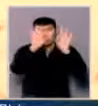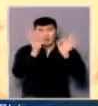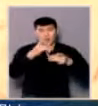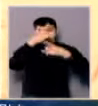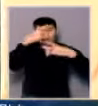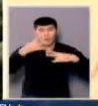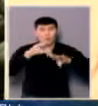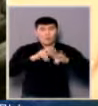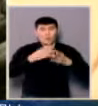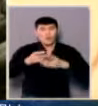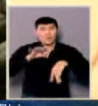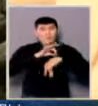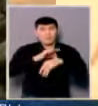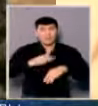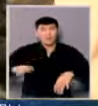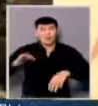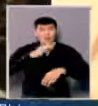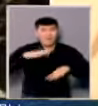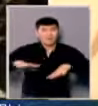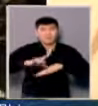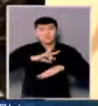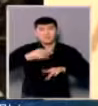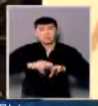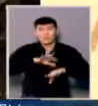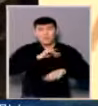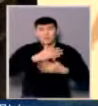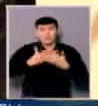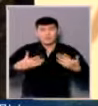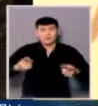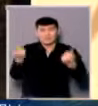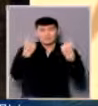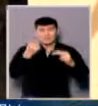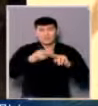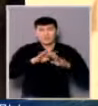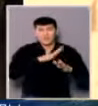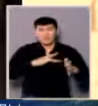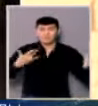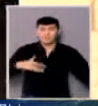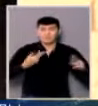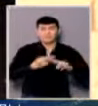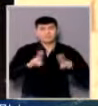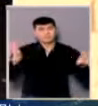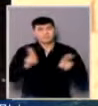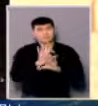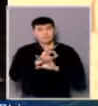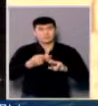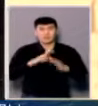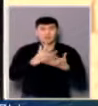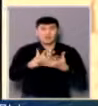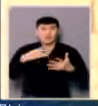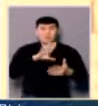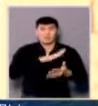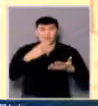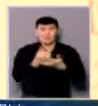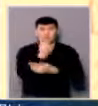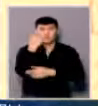культурных мероприятиях, проводимых по области и по всей республике. Широко известен как Дамбрис Кюйши, композитор-любитель. Он стал